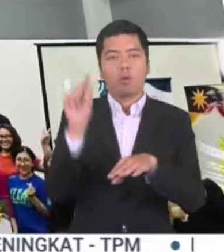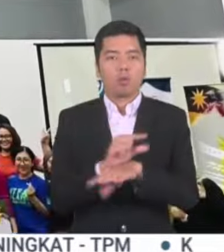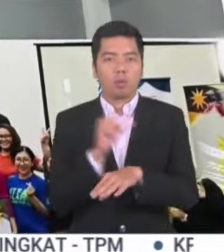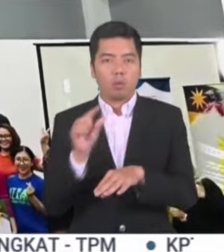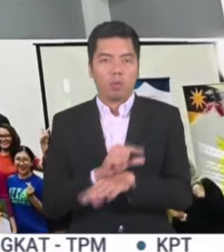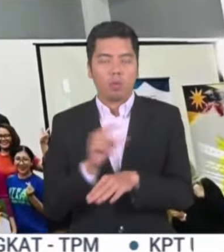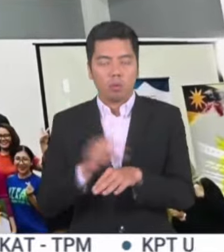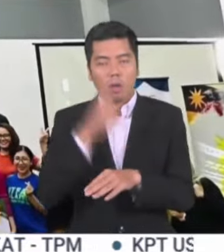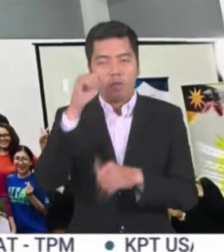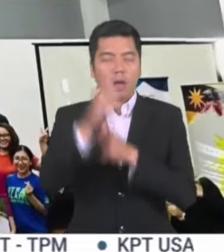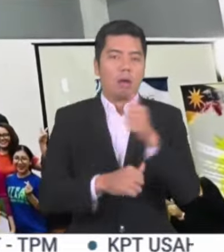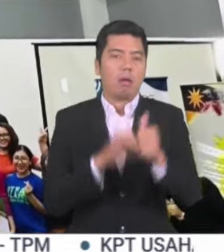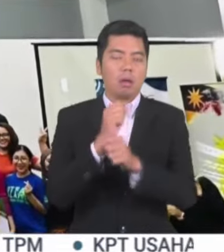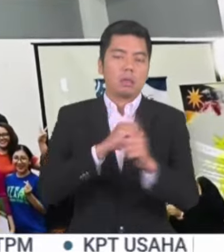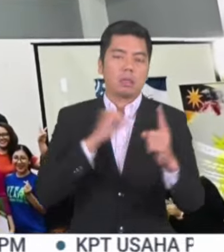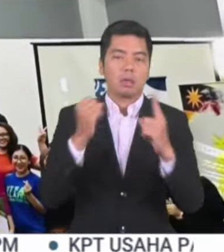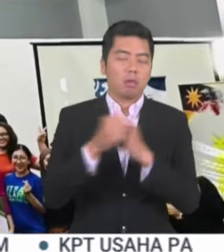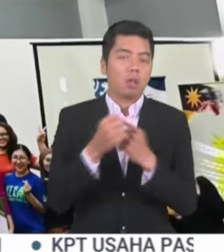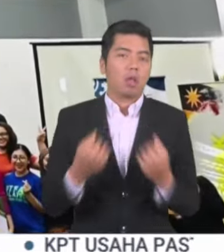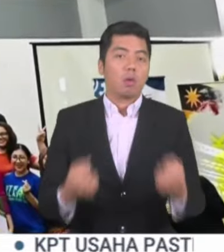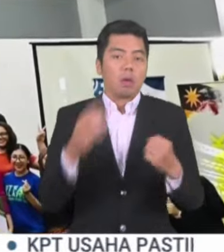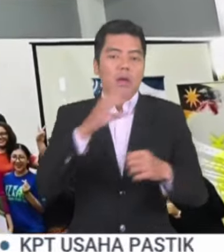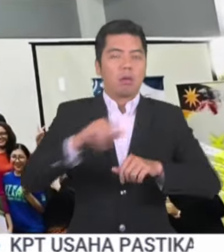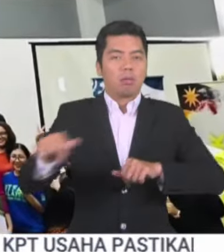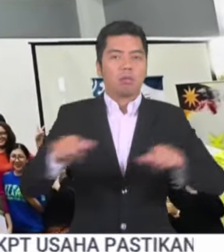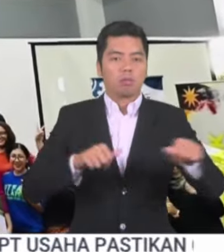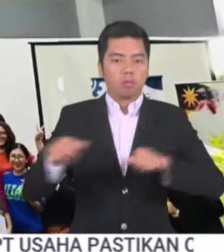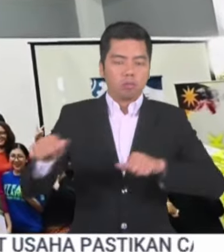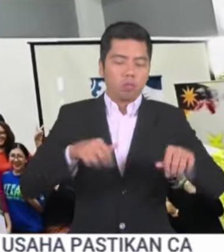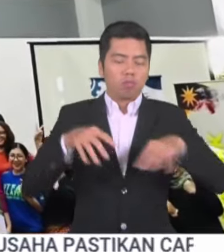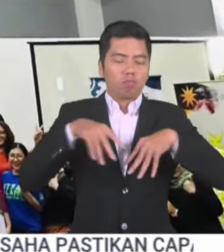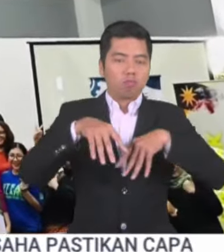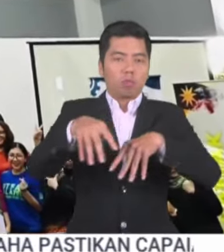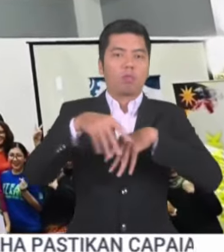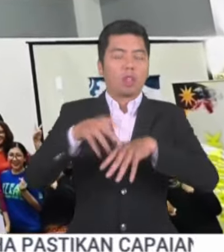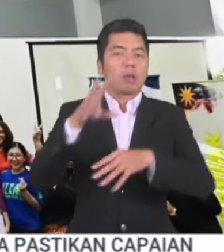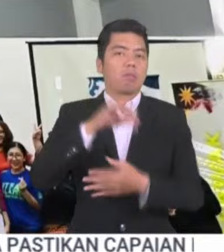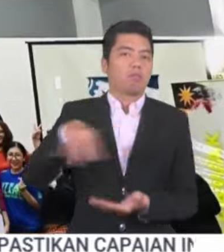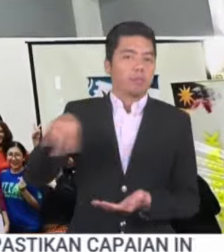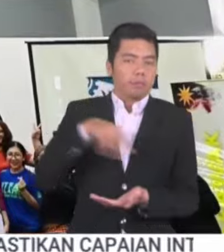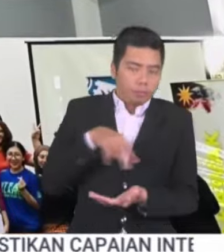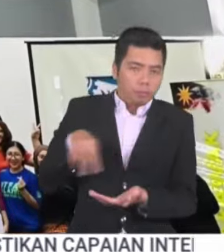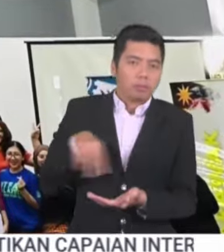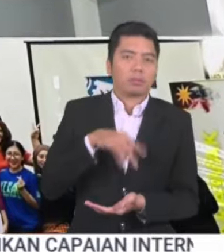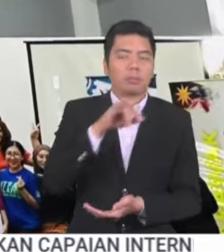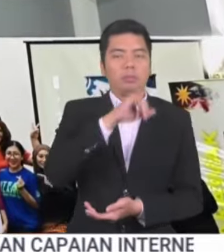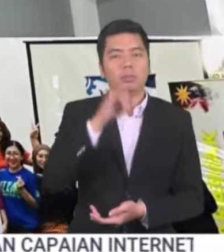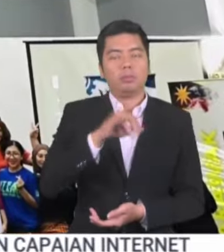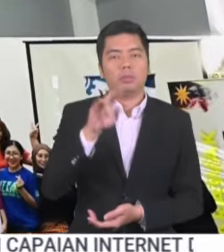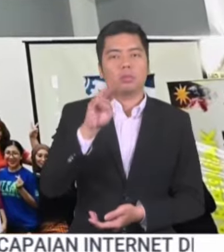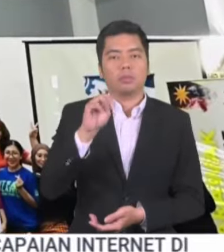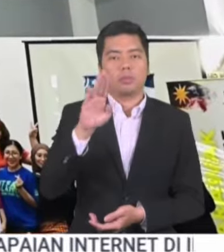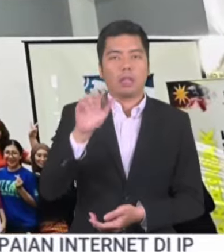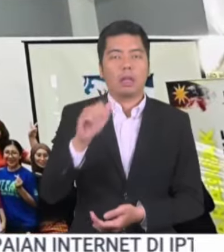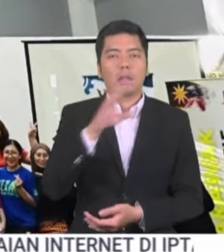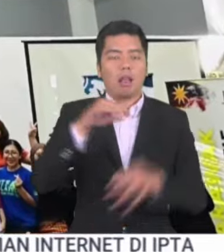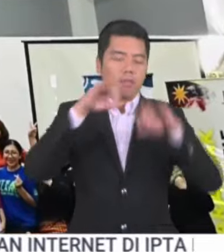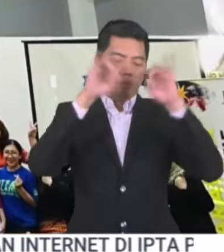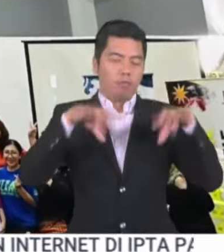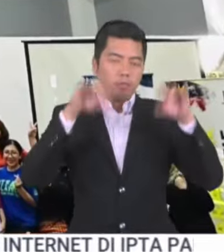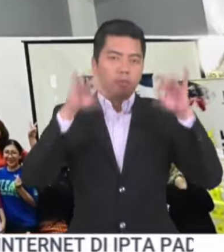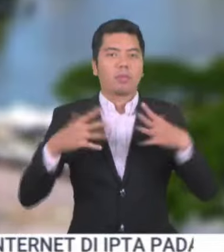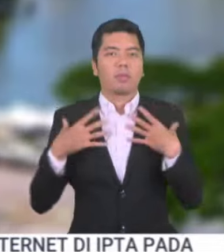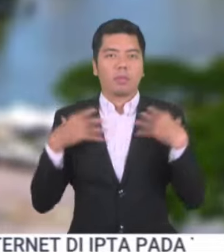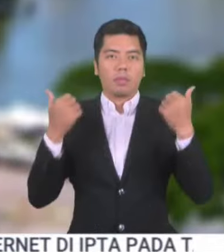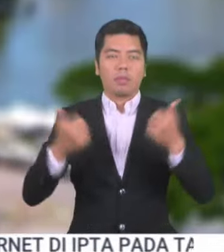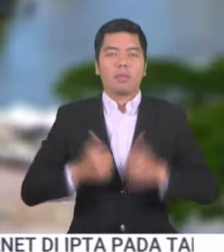sumber semula jadi secara mampan disertai aktiviti brisk walk, sesi zumba, taskathon, pameran dan saringan kesihatan.